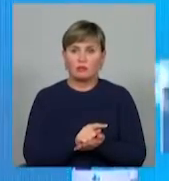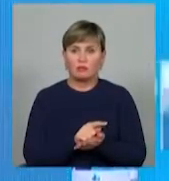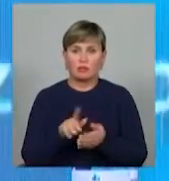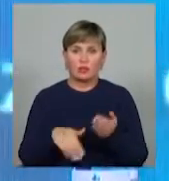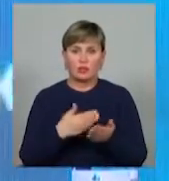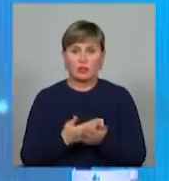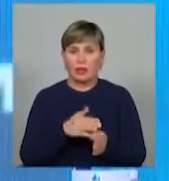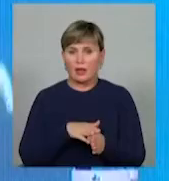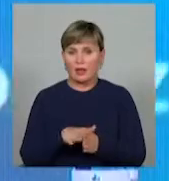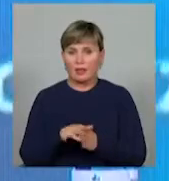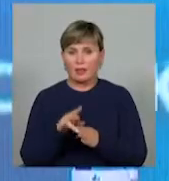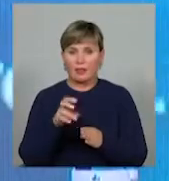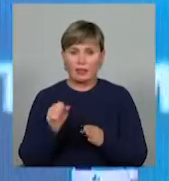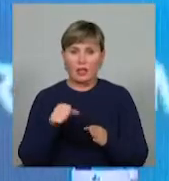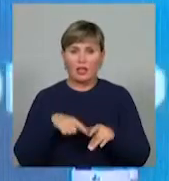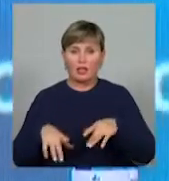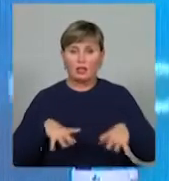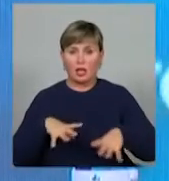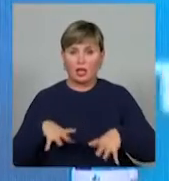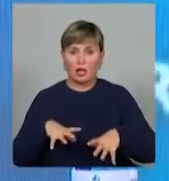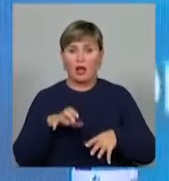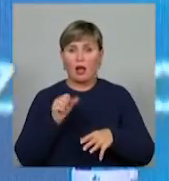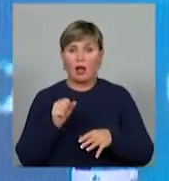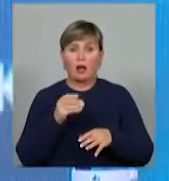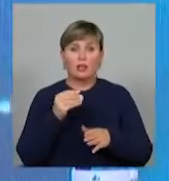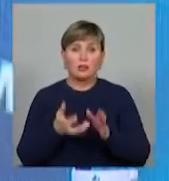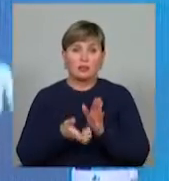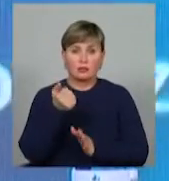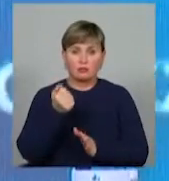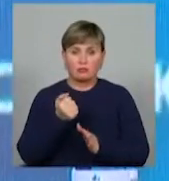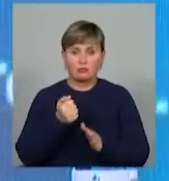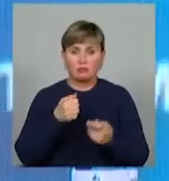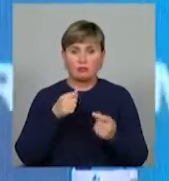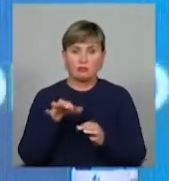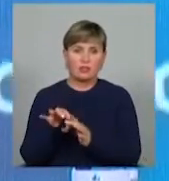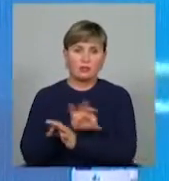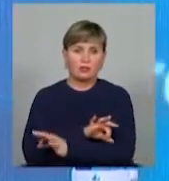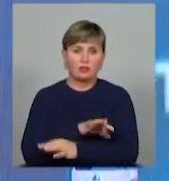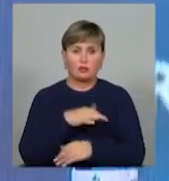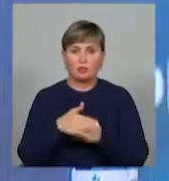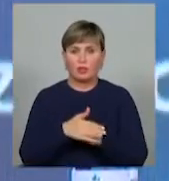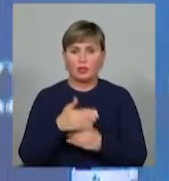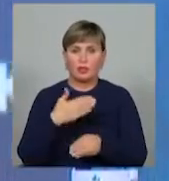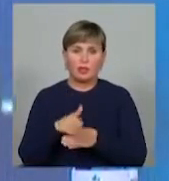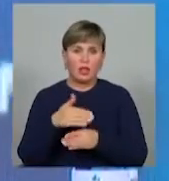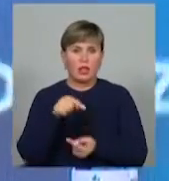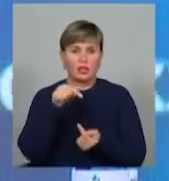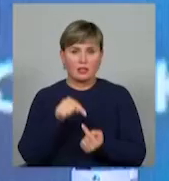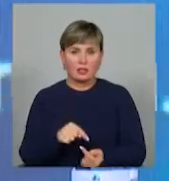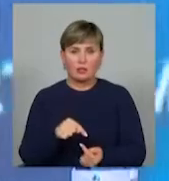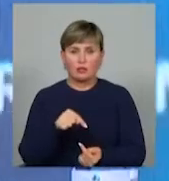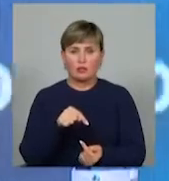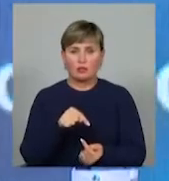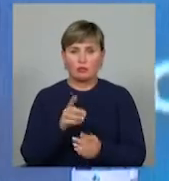реализации на торгах вырученные средства направляются на погашение долгов перед кредиторами соответствие установленной очередности